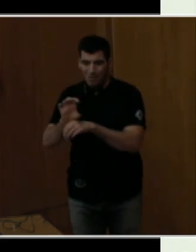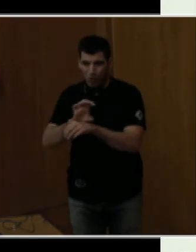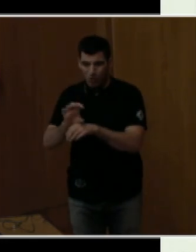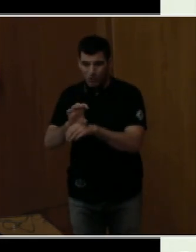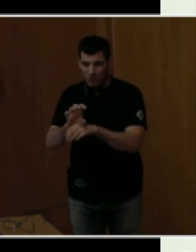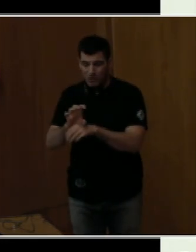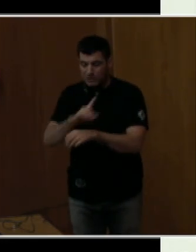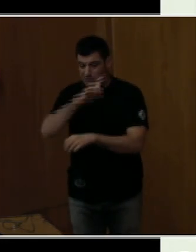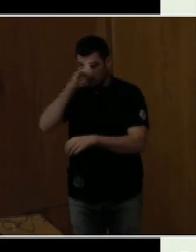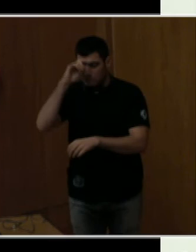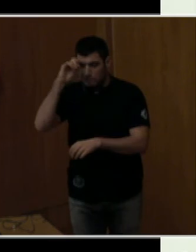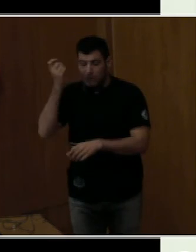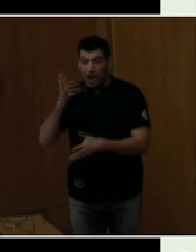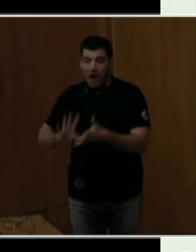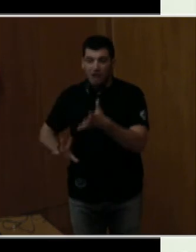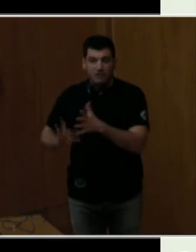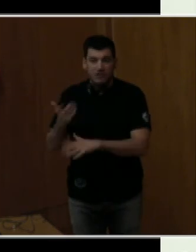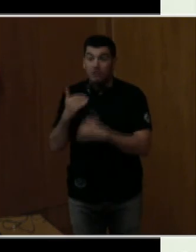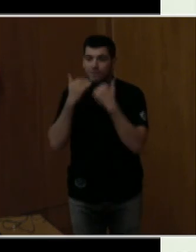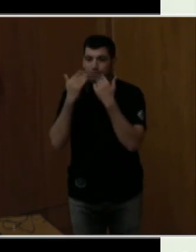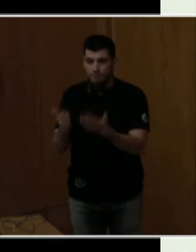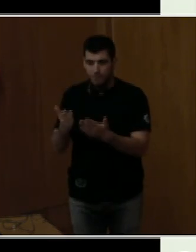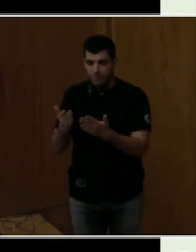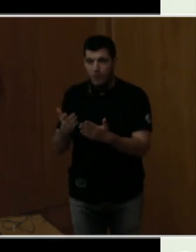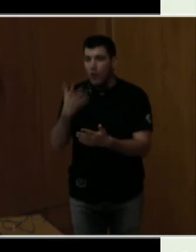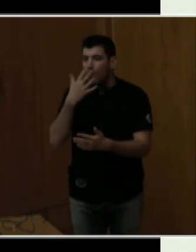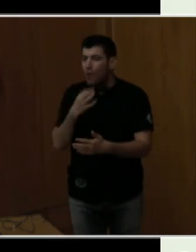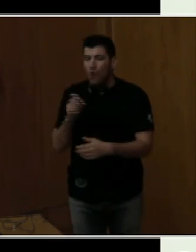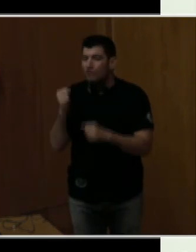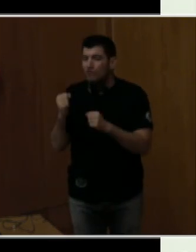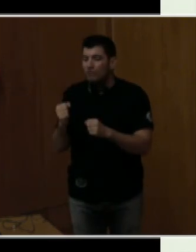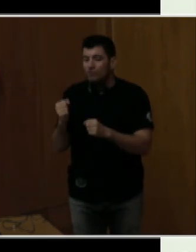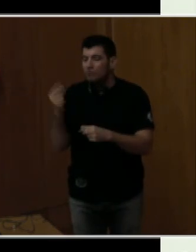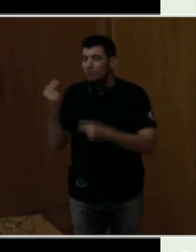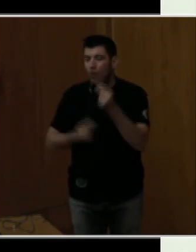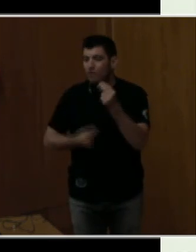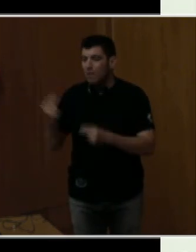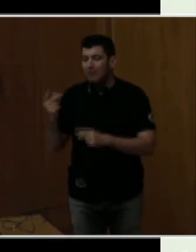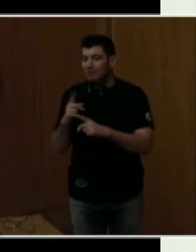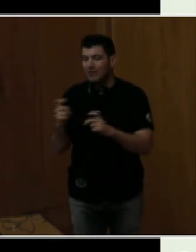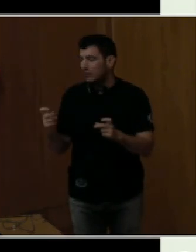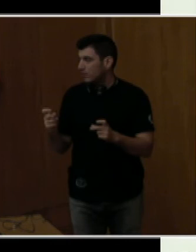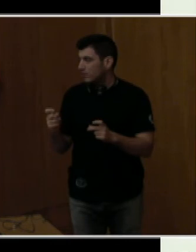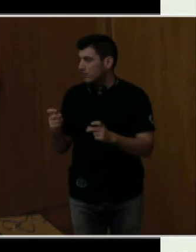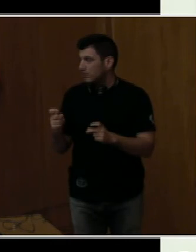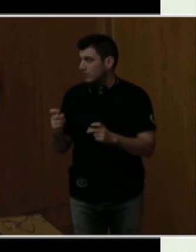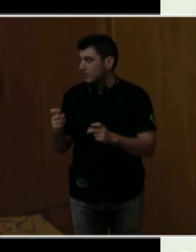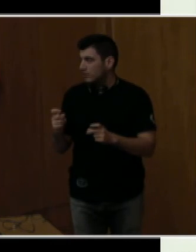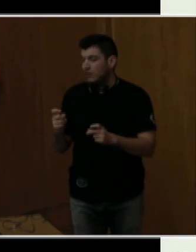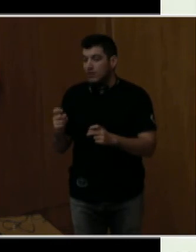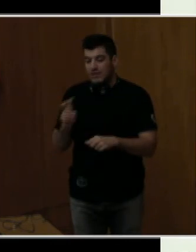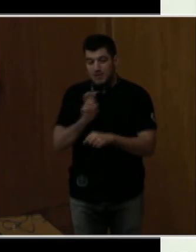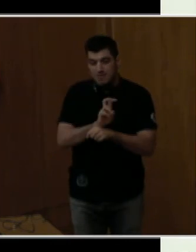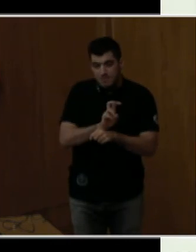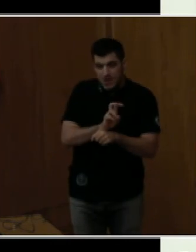δυσκολεύεται να αυξηθεί και ο βασικός λόγος αυτής της δυσκολίας είναι η δυσκολία της μνήμης RAM